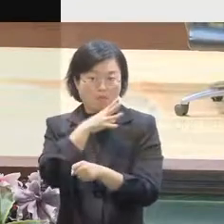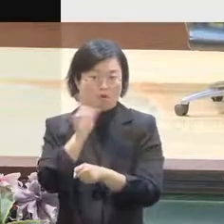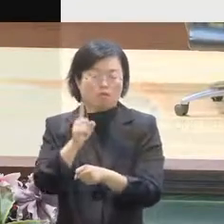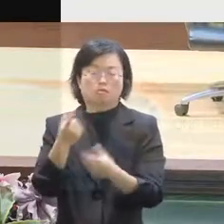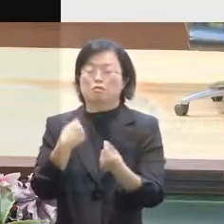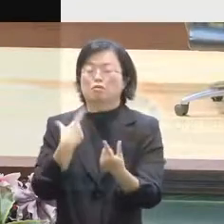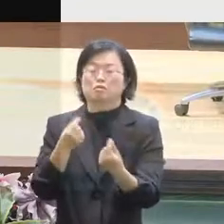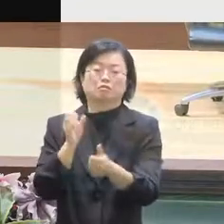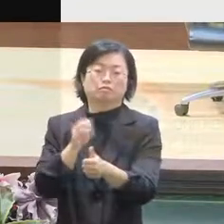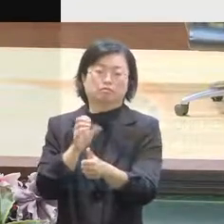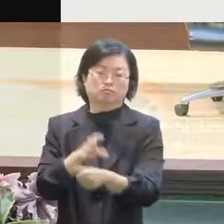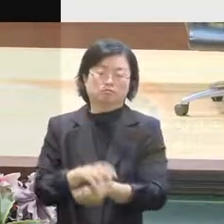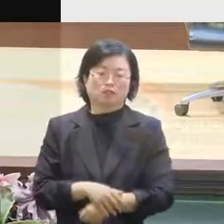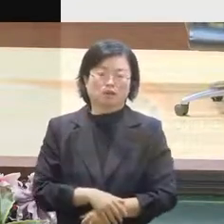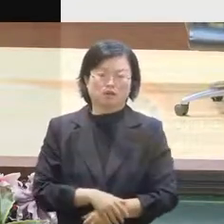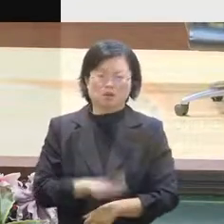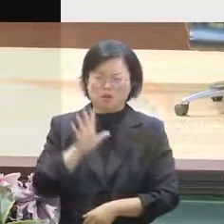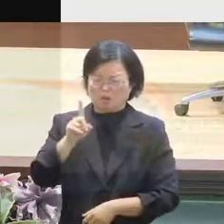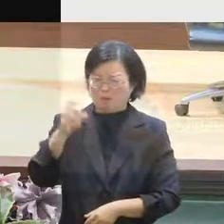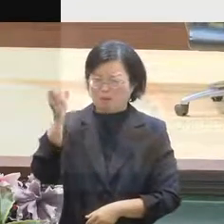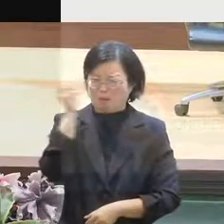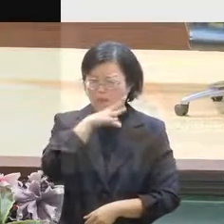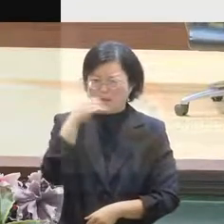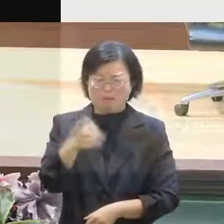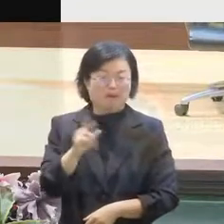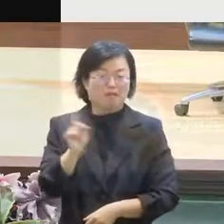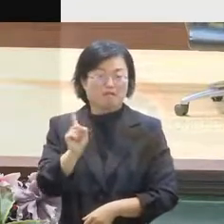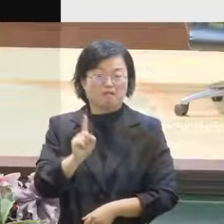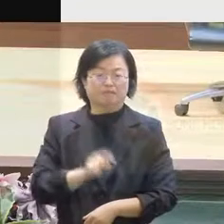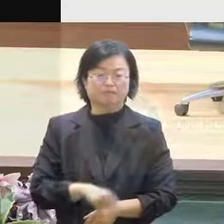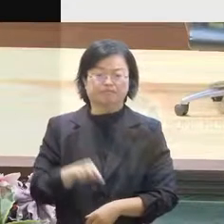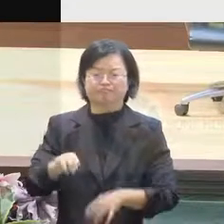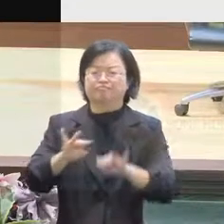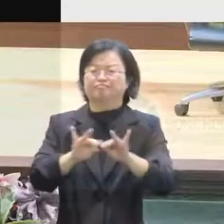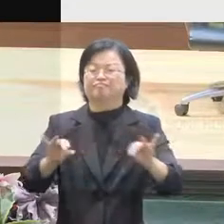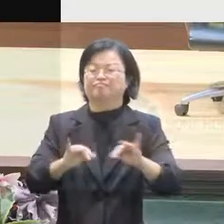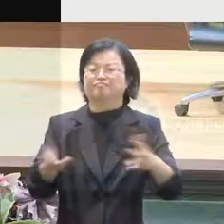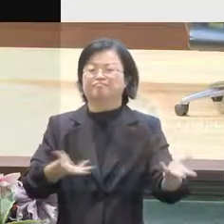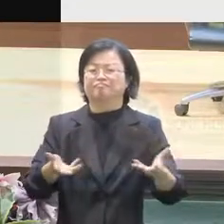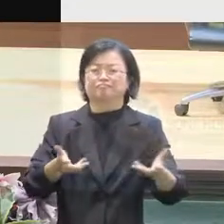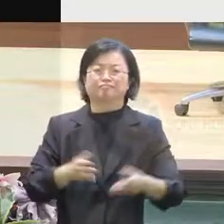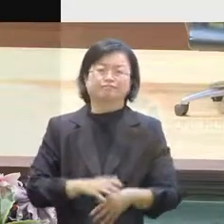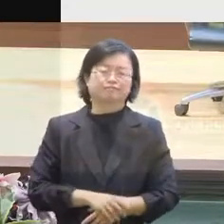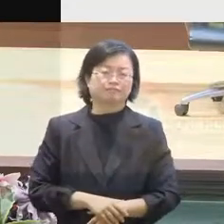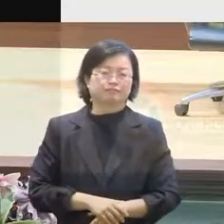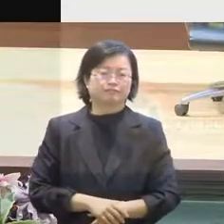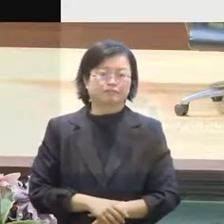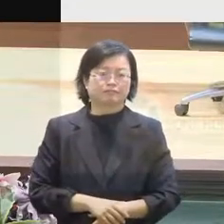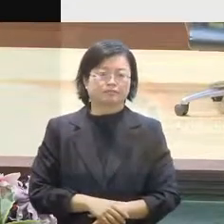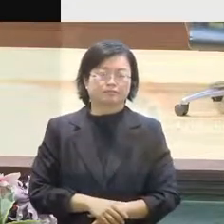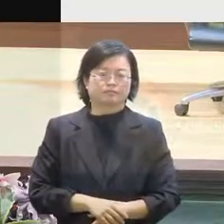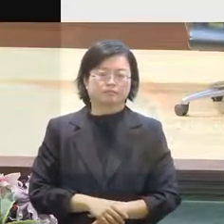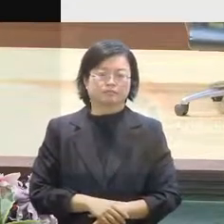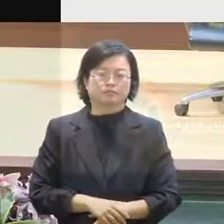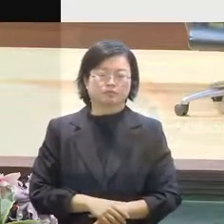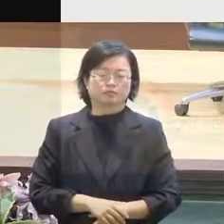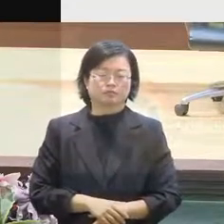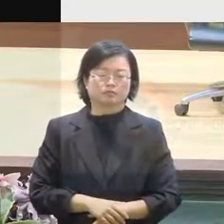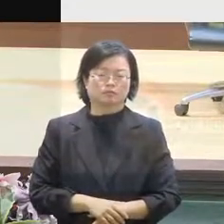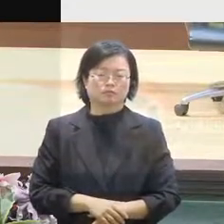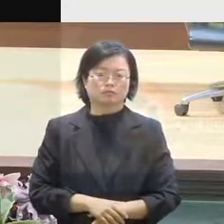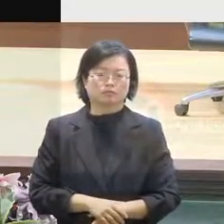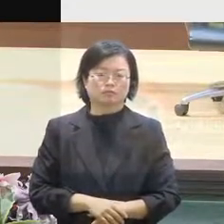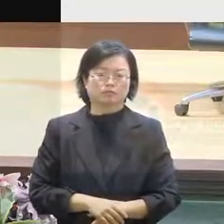那其中一个比较糟糕的领域呢，就是土地。我们看到土地